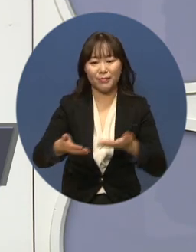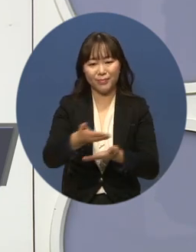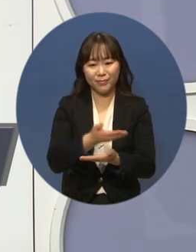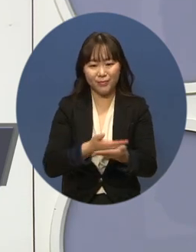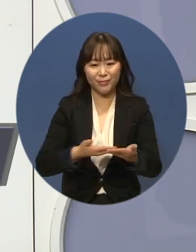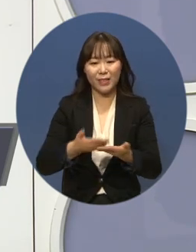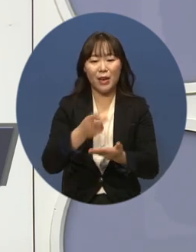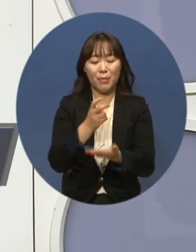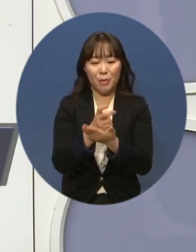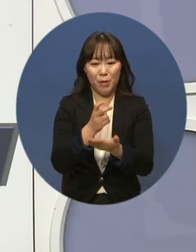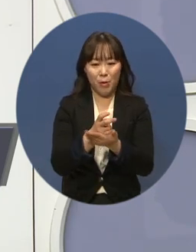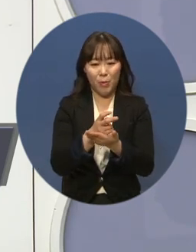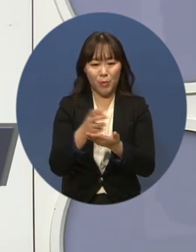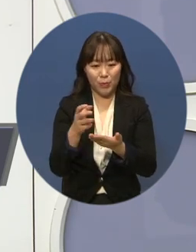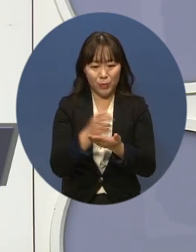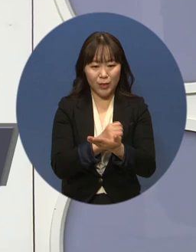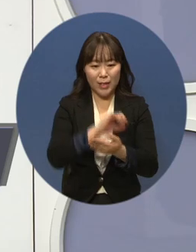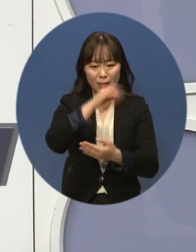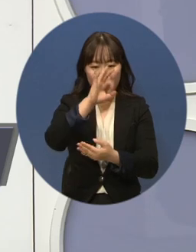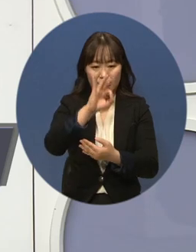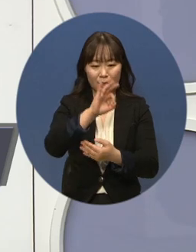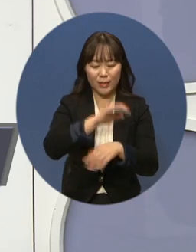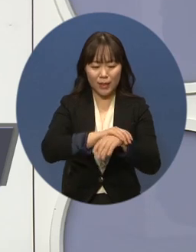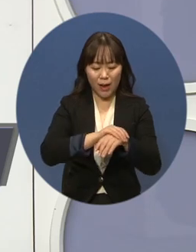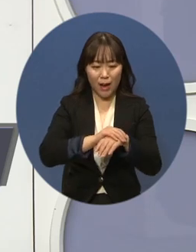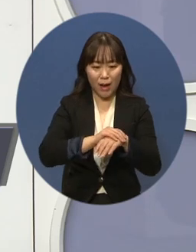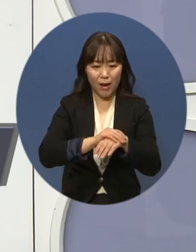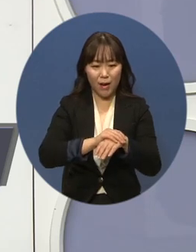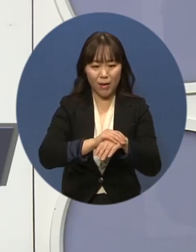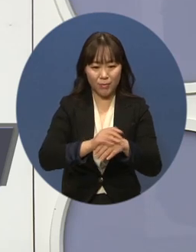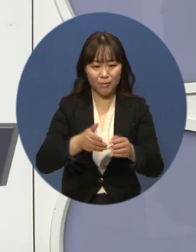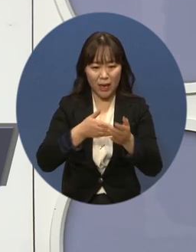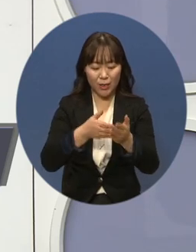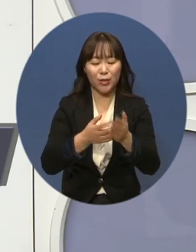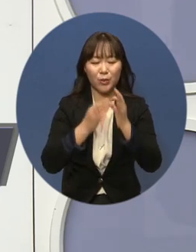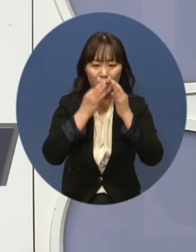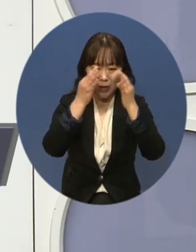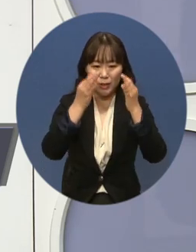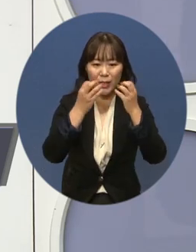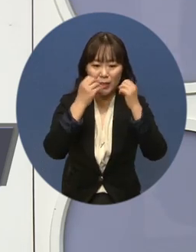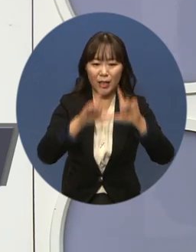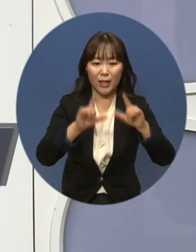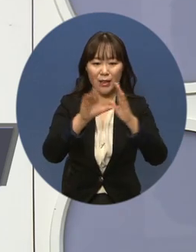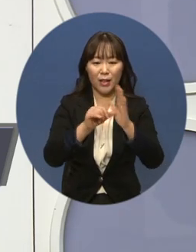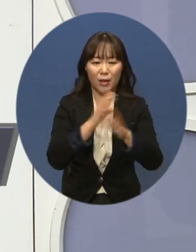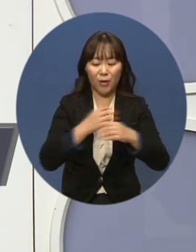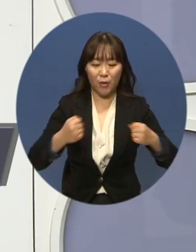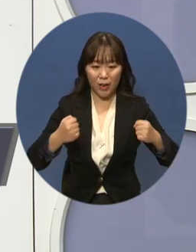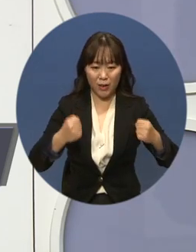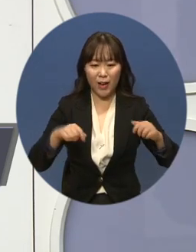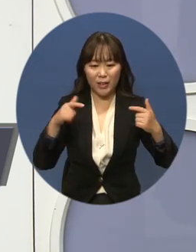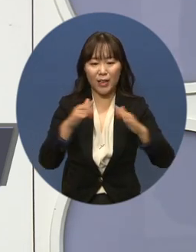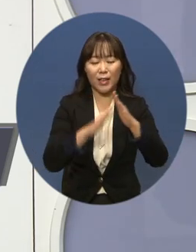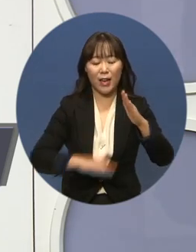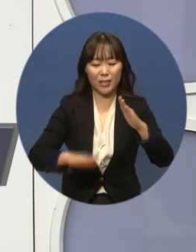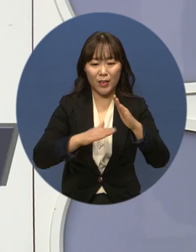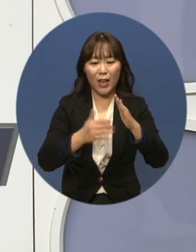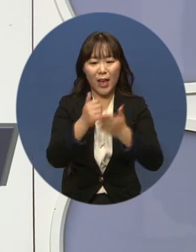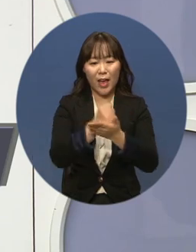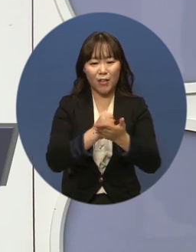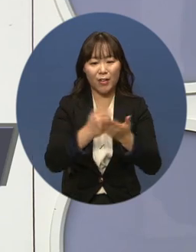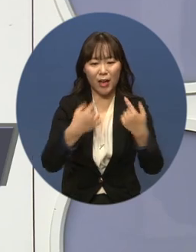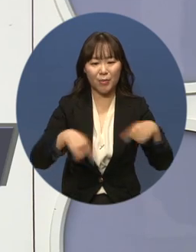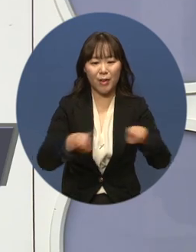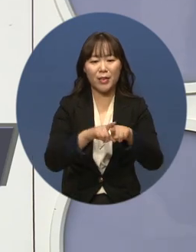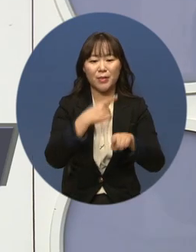소통하면서 입법으로 또 예산으로 반영할 수 있도록 노력을 하겠습니다. 새해 건강하시고 늘 가정에 행운이 함께 하시길